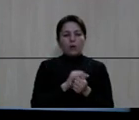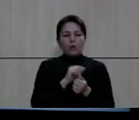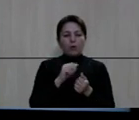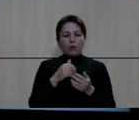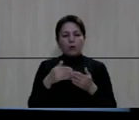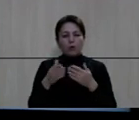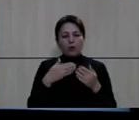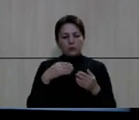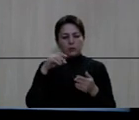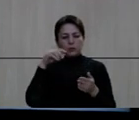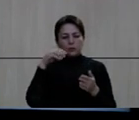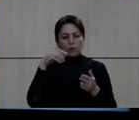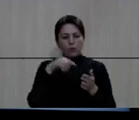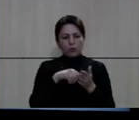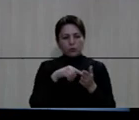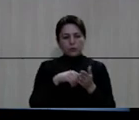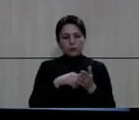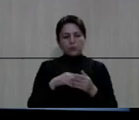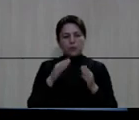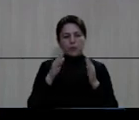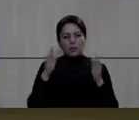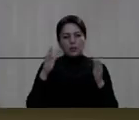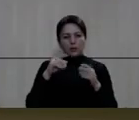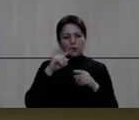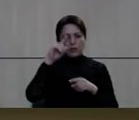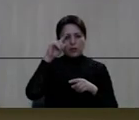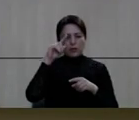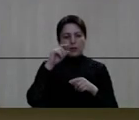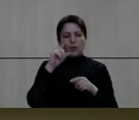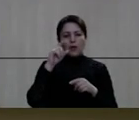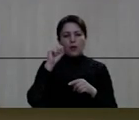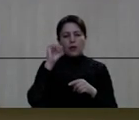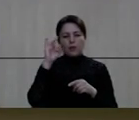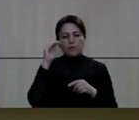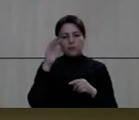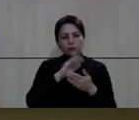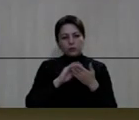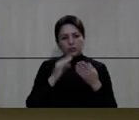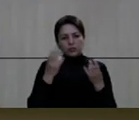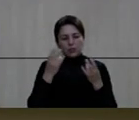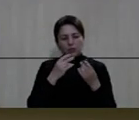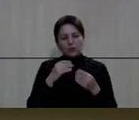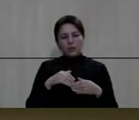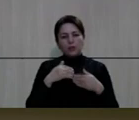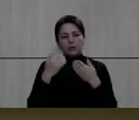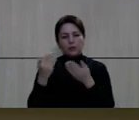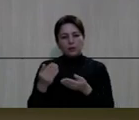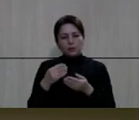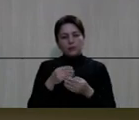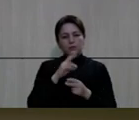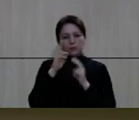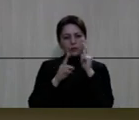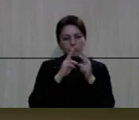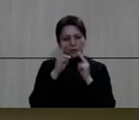harflar bilan yozilishgan bo'lishi shart. Asosiy matn, taklif, iltimos,